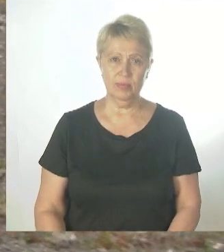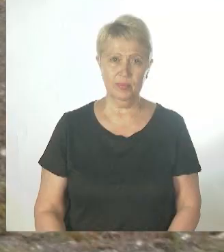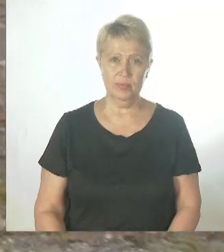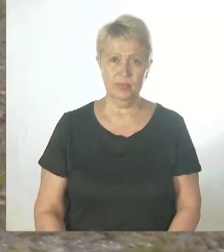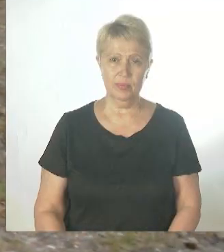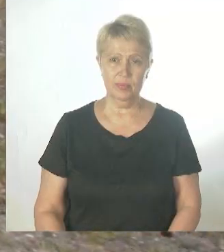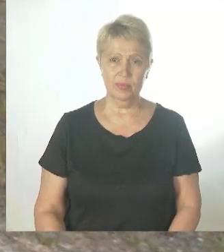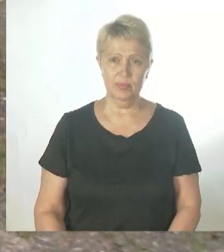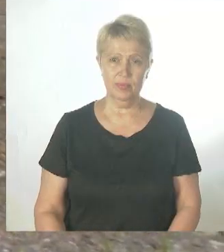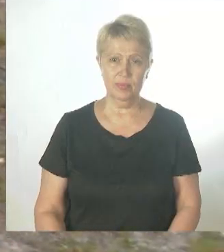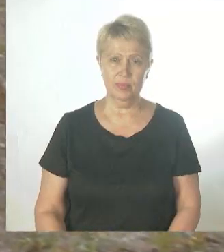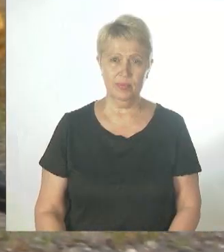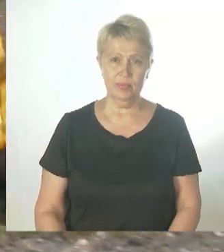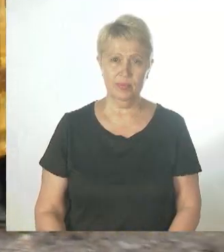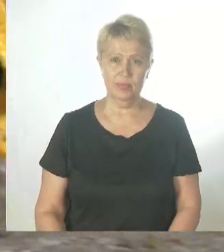почувствовать.